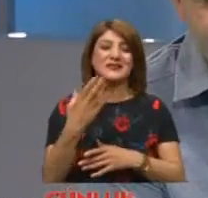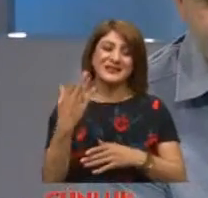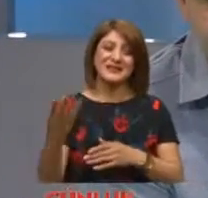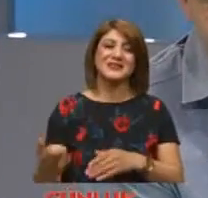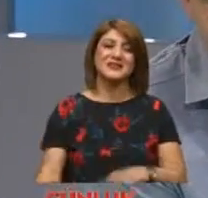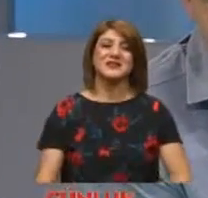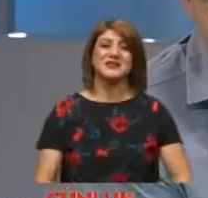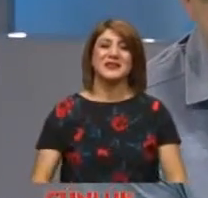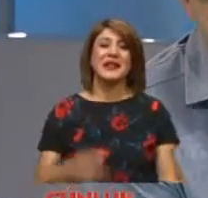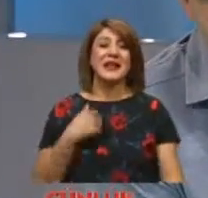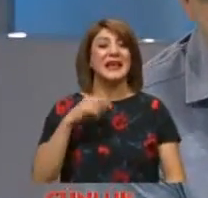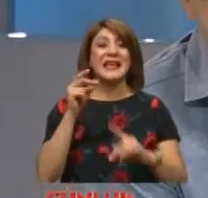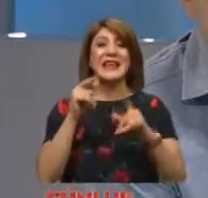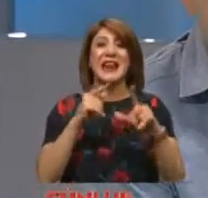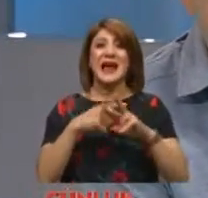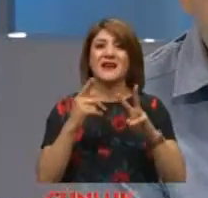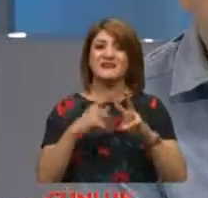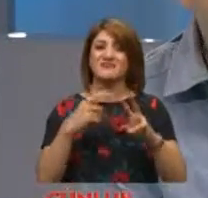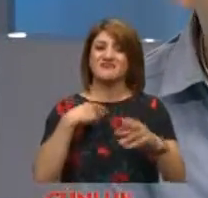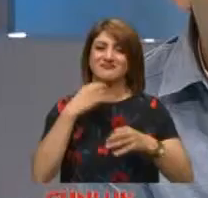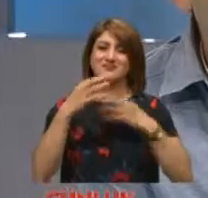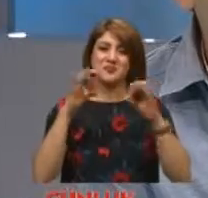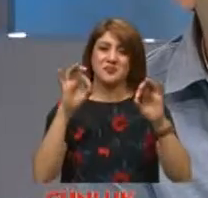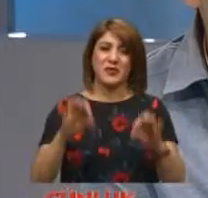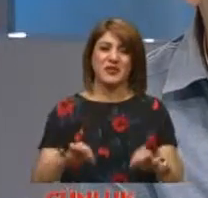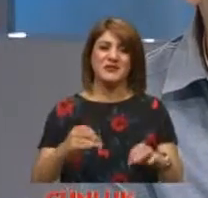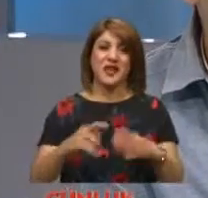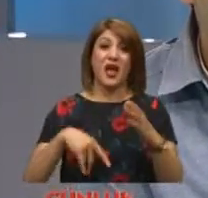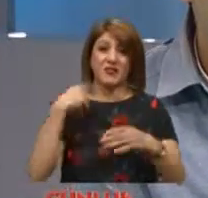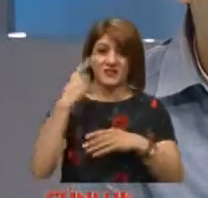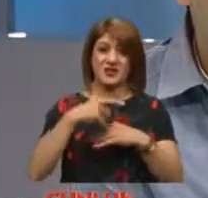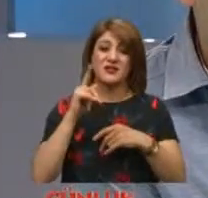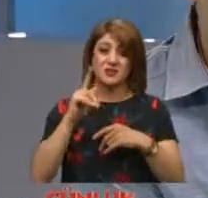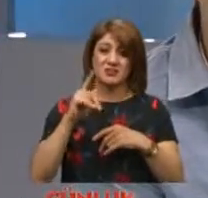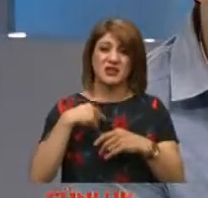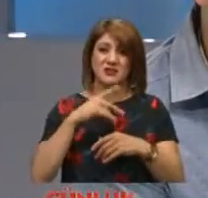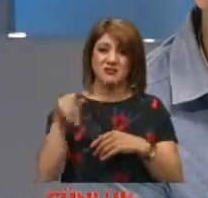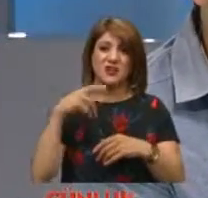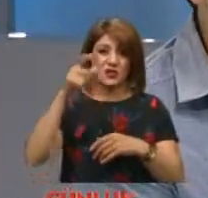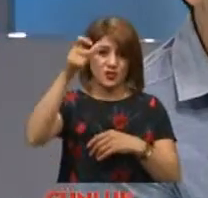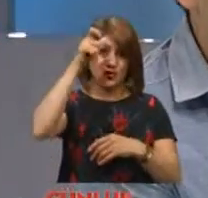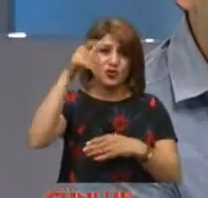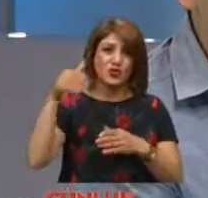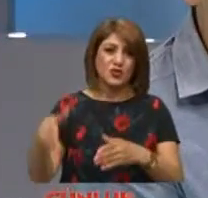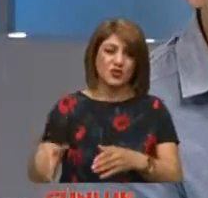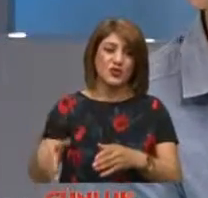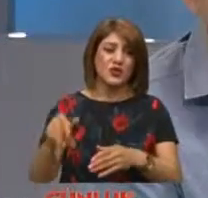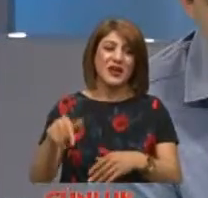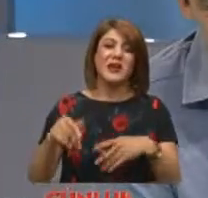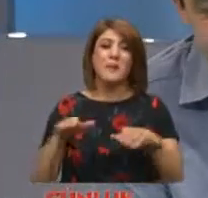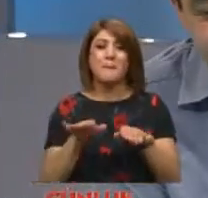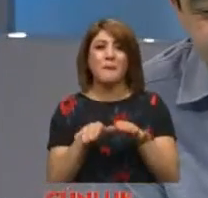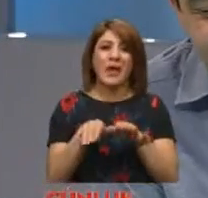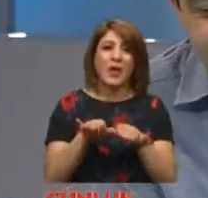de ilanlardan başlayacağız. Tabii haftanın da bir gündemi var. Biliyorsun, evet. Bu ülkede gündem penguenlerdi bu hafta.